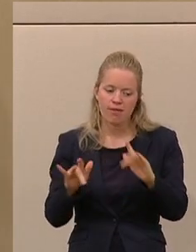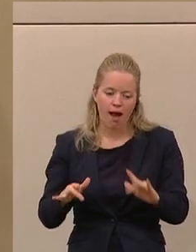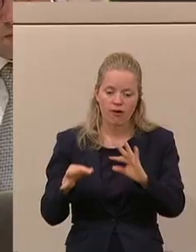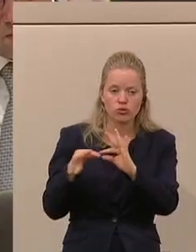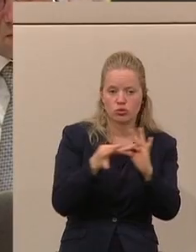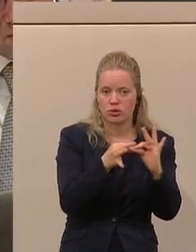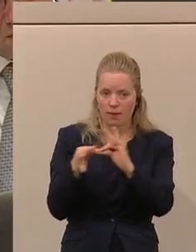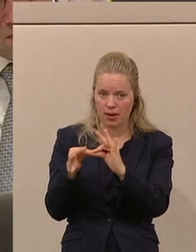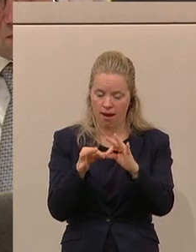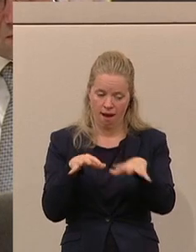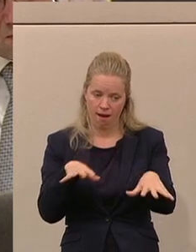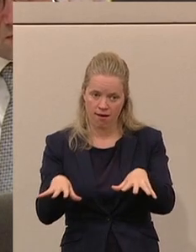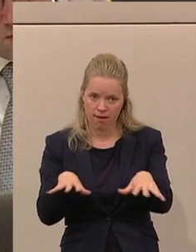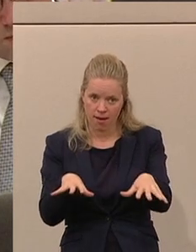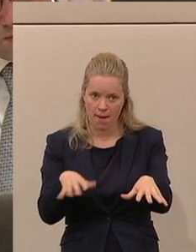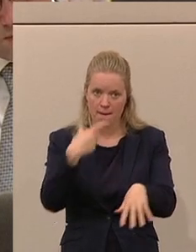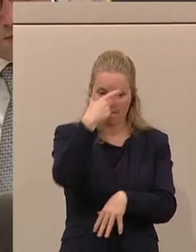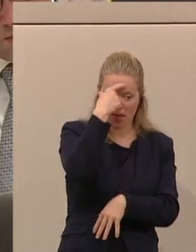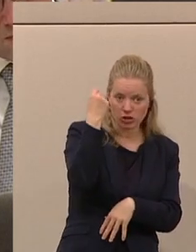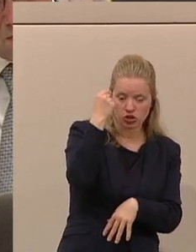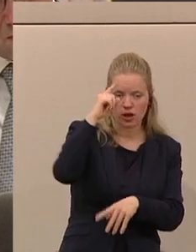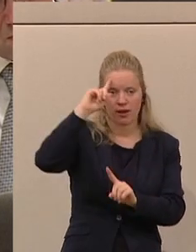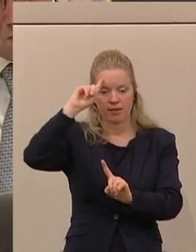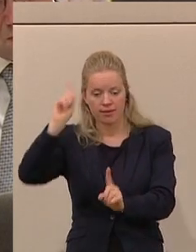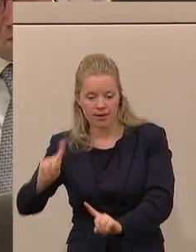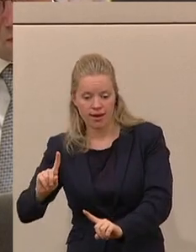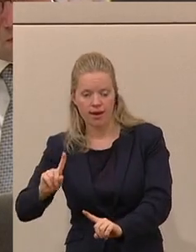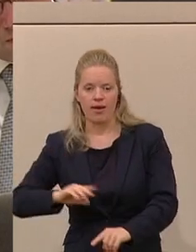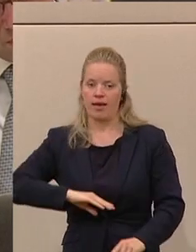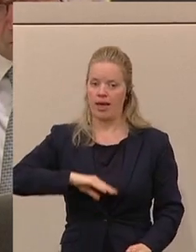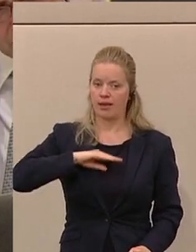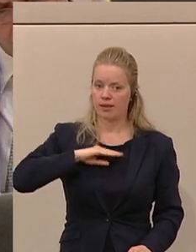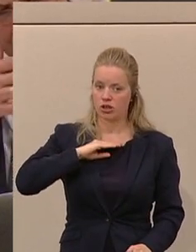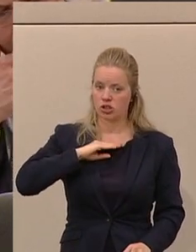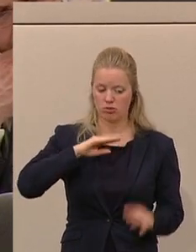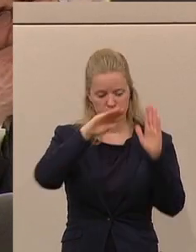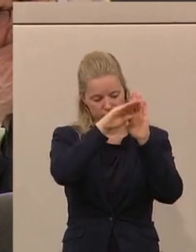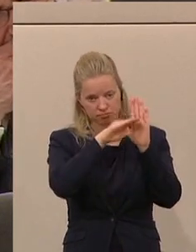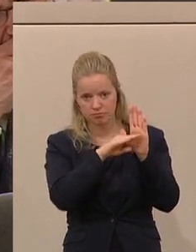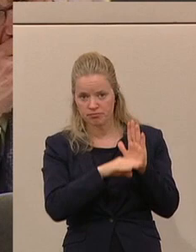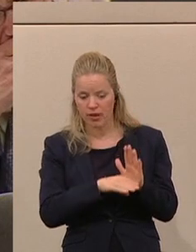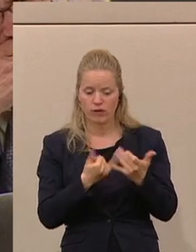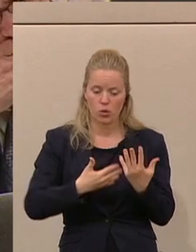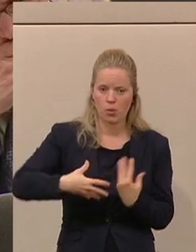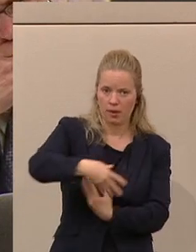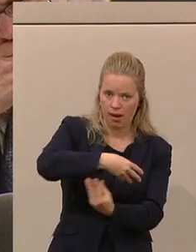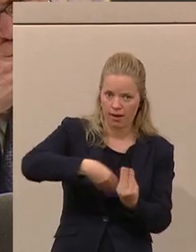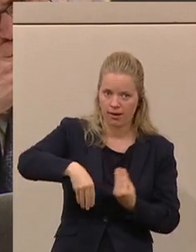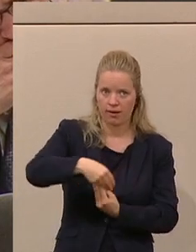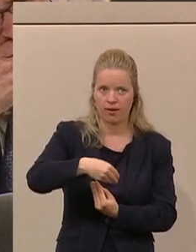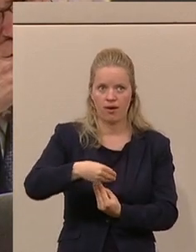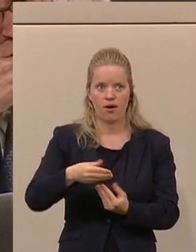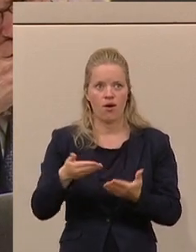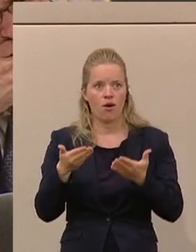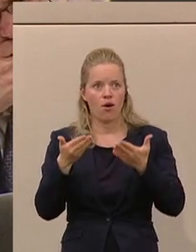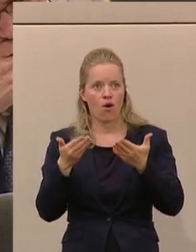Zusammenhang bringt zwischen Mensch, Tier, ethische Grundlagen, wie gehe ich um, ob das jetzt heute vom